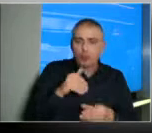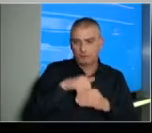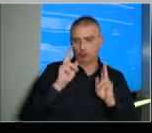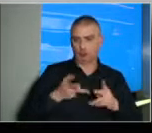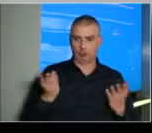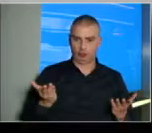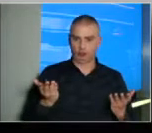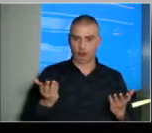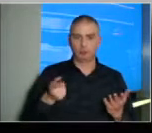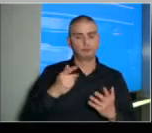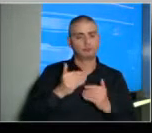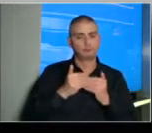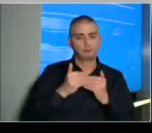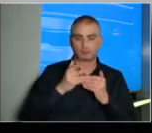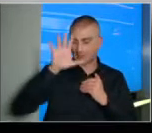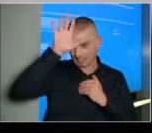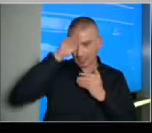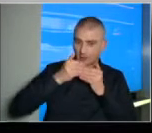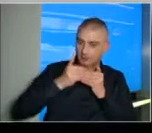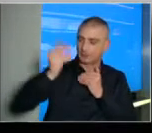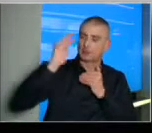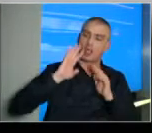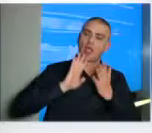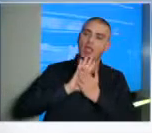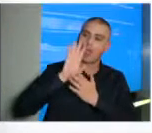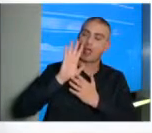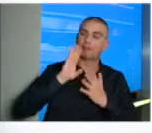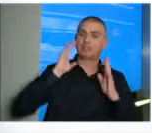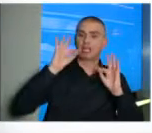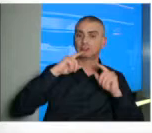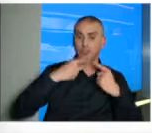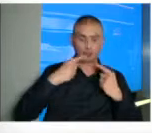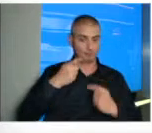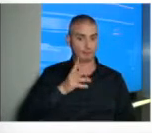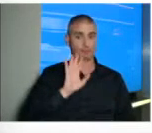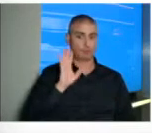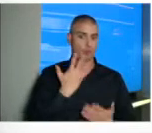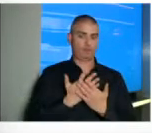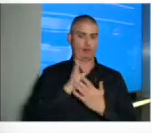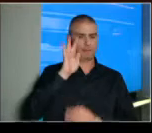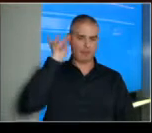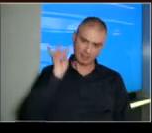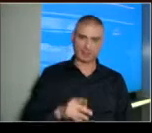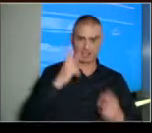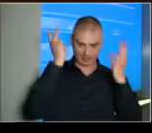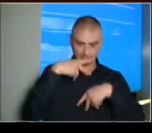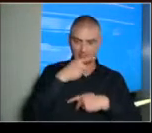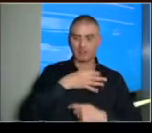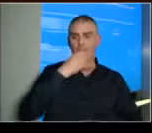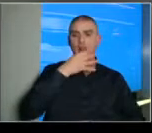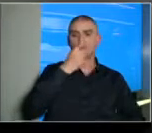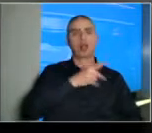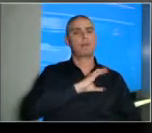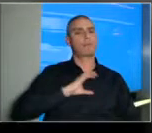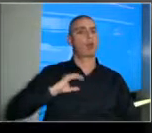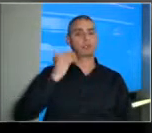here, of keeping away the Iranians for 10-15 years. עובדה, נתניהו התנגד להסכם הגרעין, נאם בקונגרס